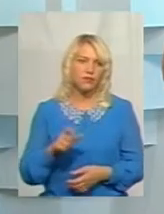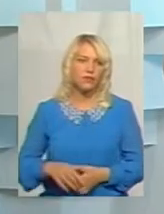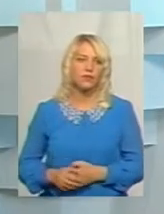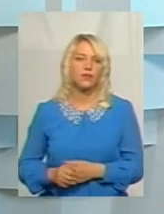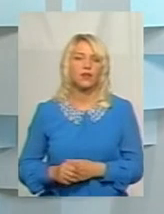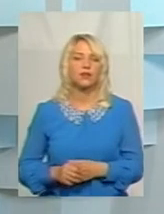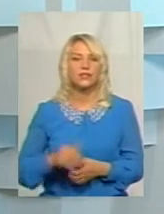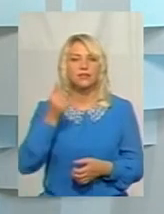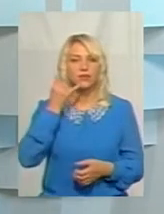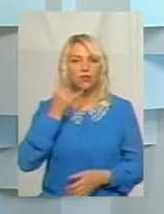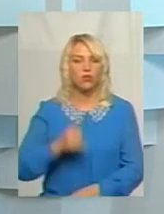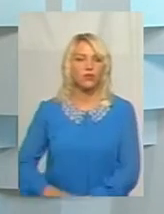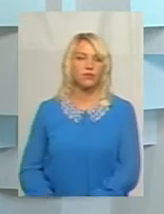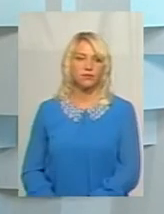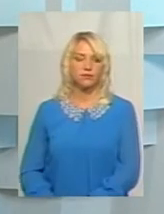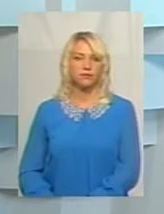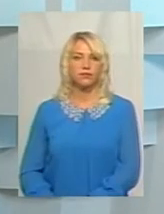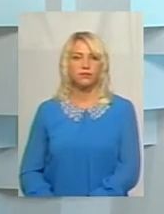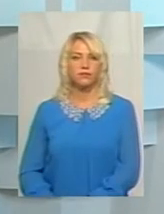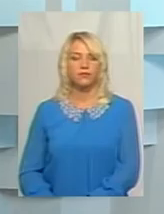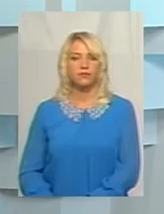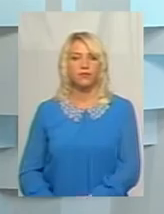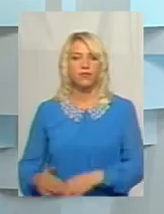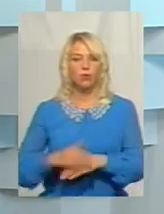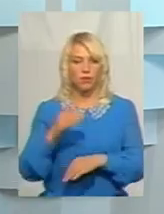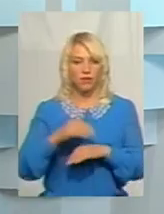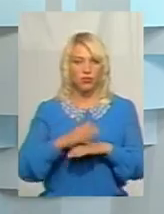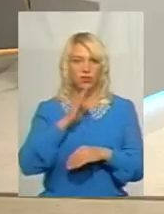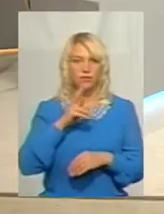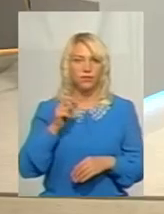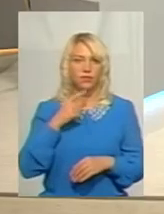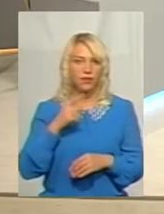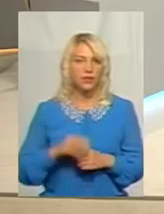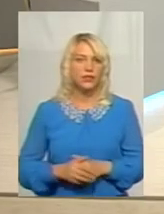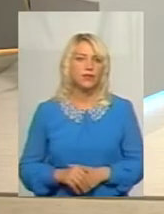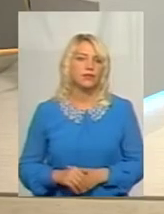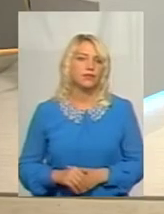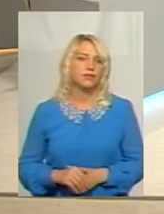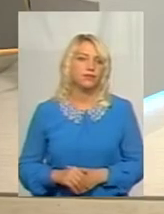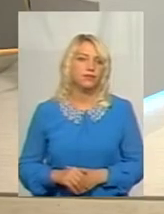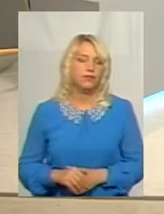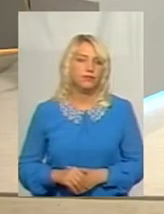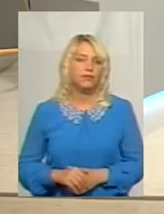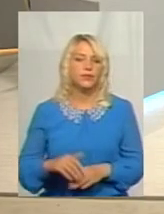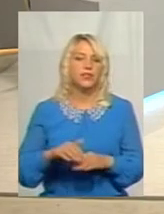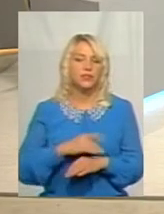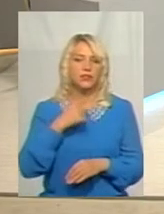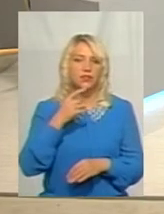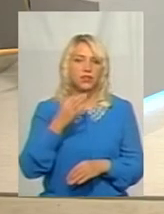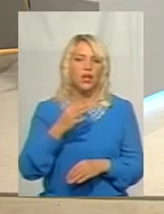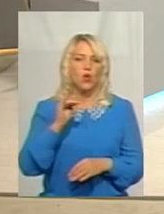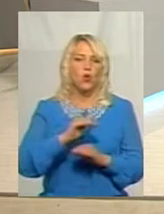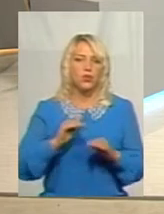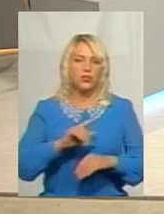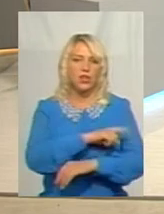Добрий вечір, слухаємо вас. Доброго вечора. Здравствуйте, слухаємо. Скажіть, будь ласка, у дитячій